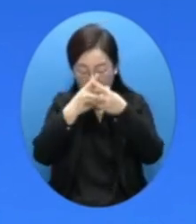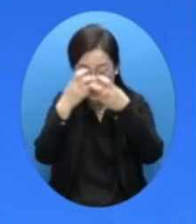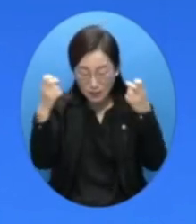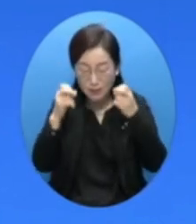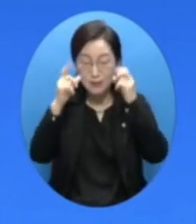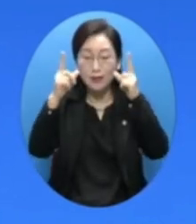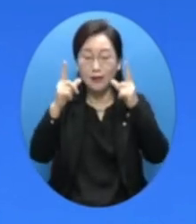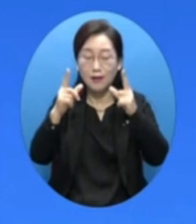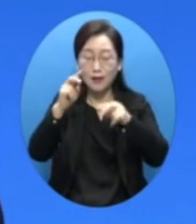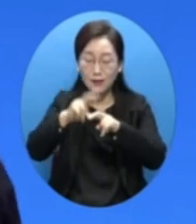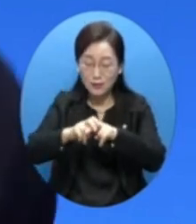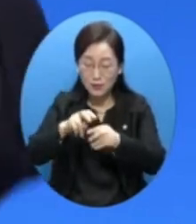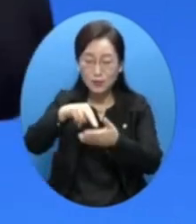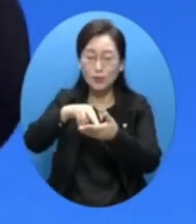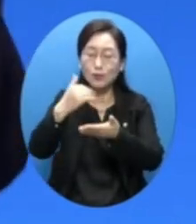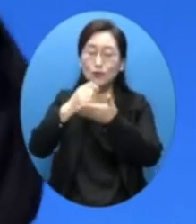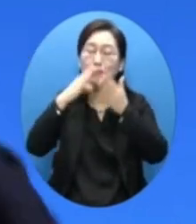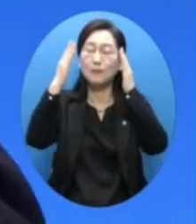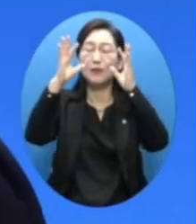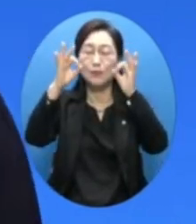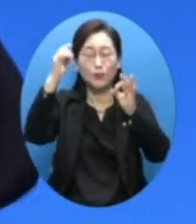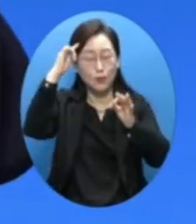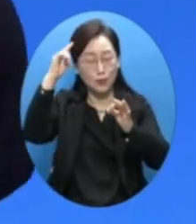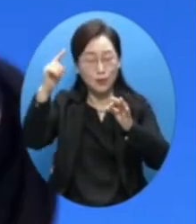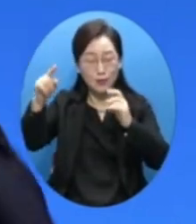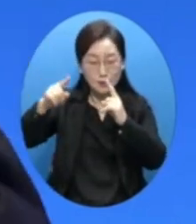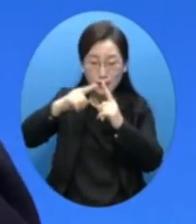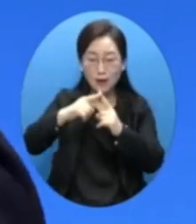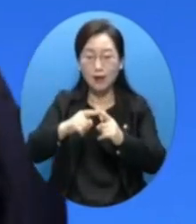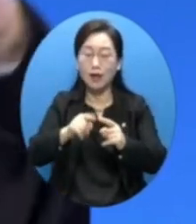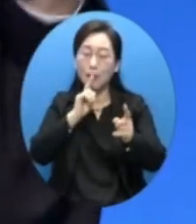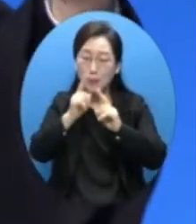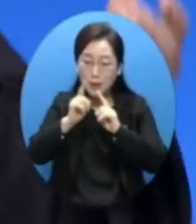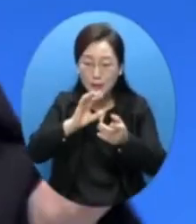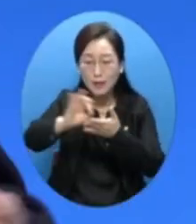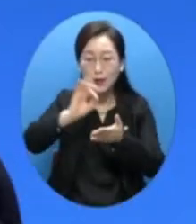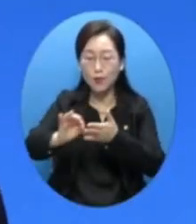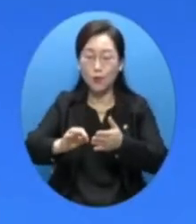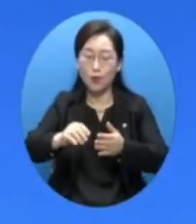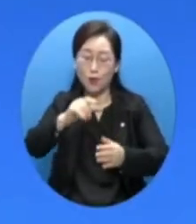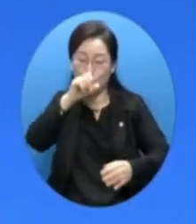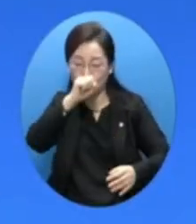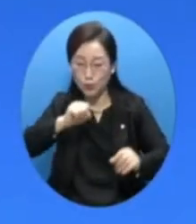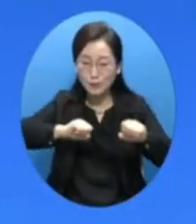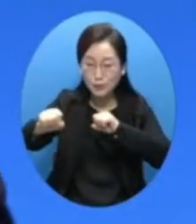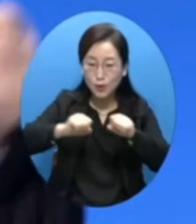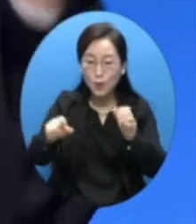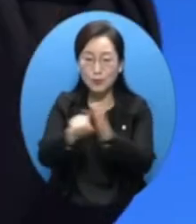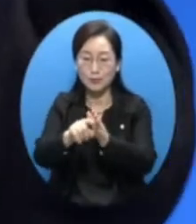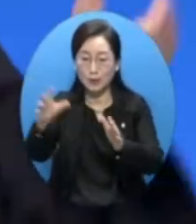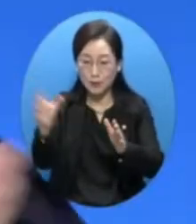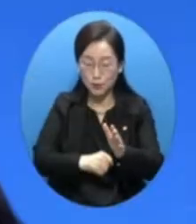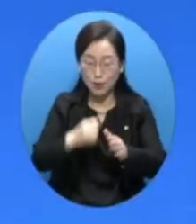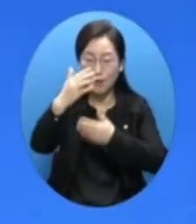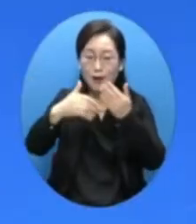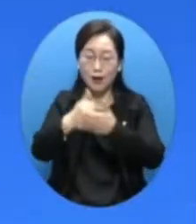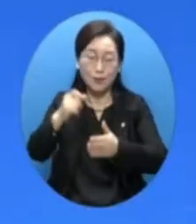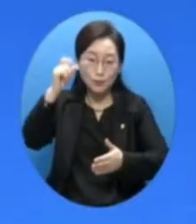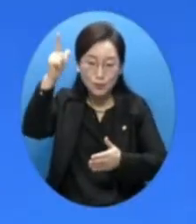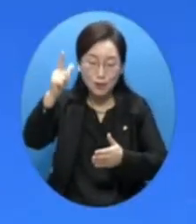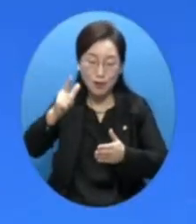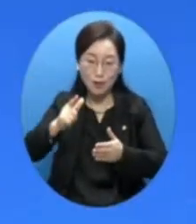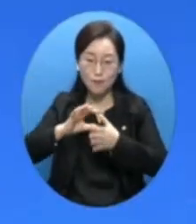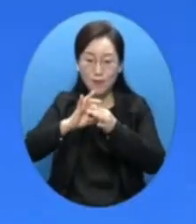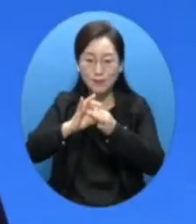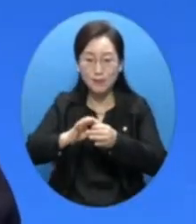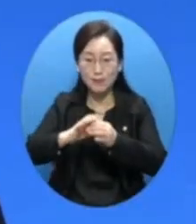주님만 바라보고 주님만 의지하고 긍정적인 생각을 하고 긍정적인 말을 하고 긍정적인 행동하라고 믿음의 역사를 이루어서 하나님의 위대한 하나님으로